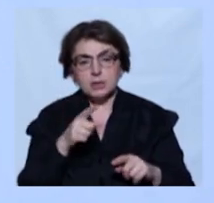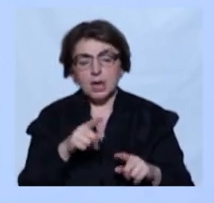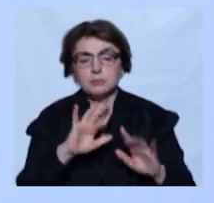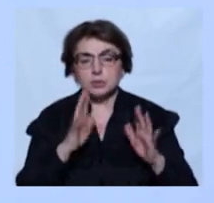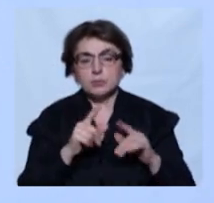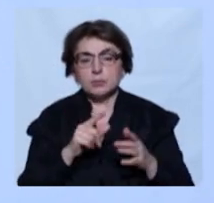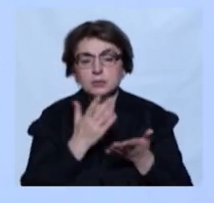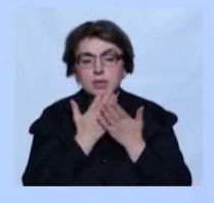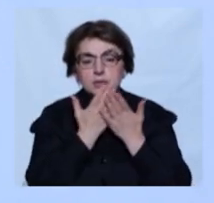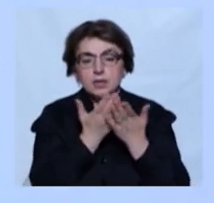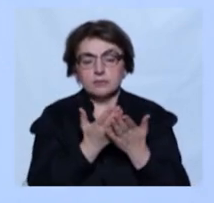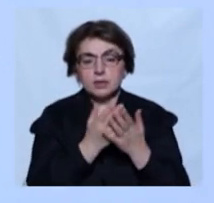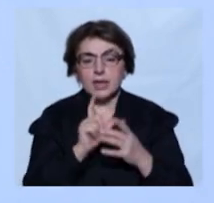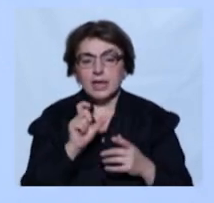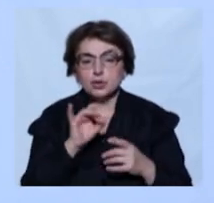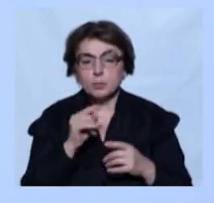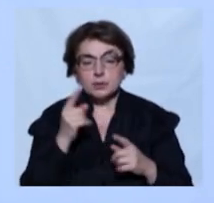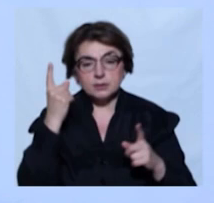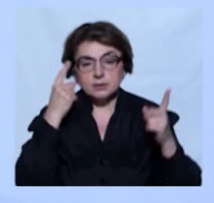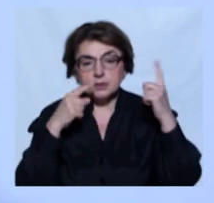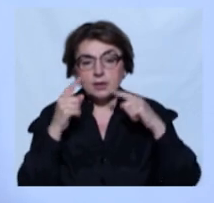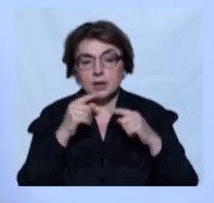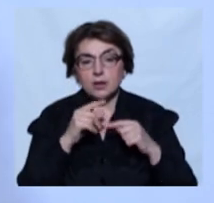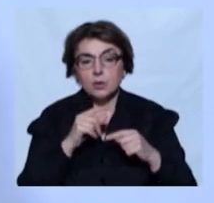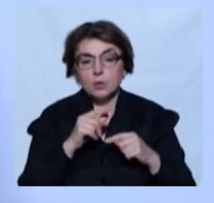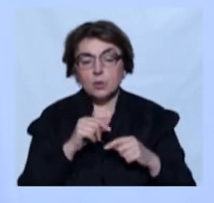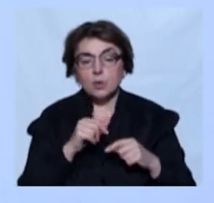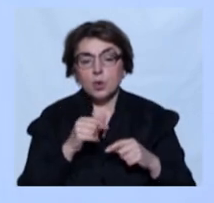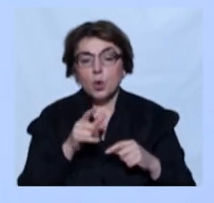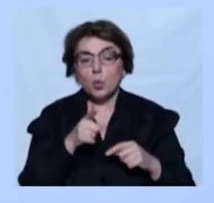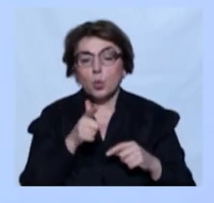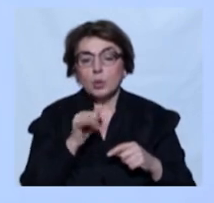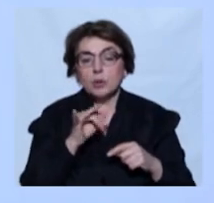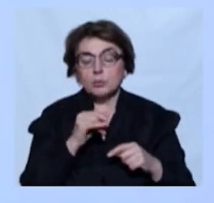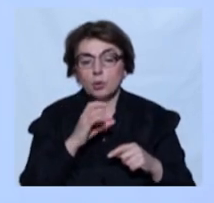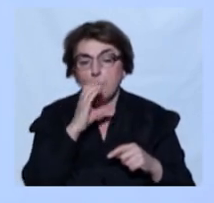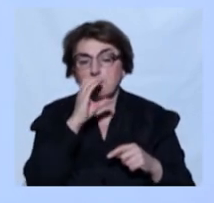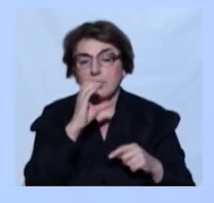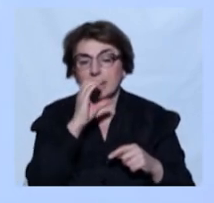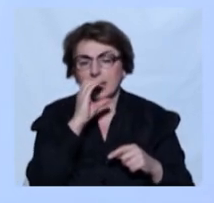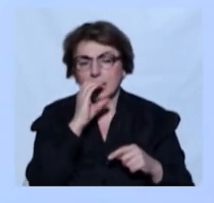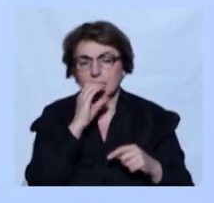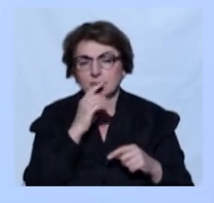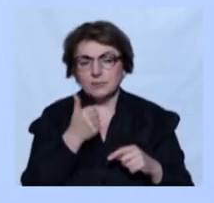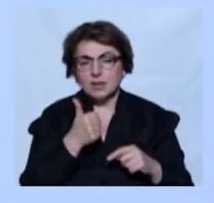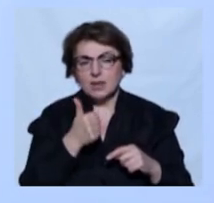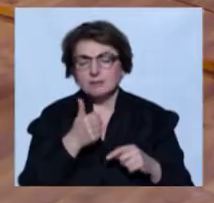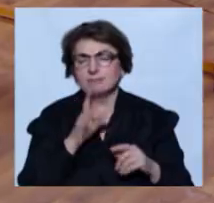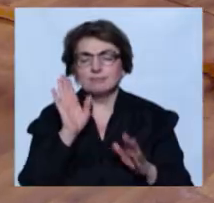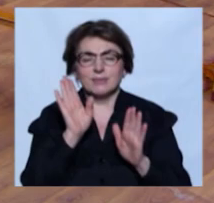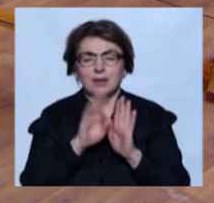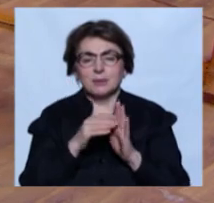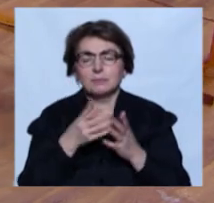მე წაგეკითხავთ ეზოპეს იგავარაკს, რომელსაც ქვია გულუბრყვილო მგელი. გულუბრყვილო იცით ალბათ